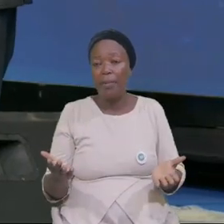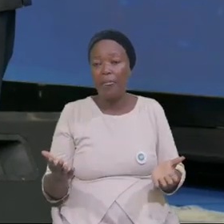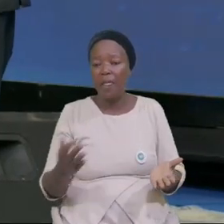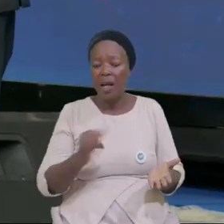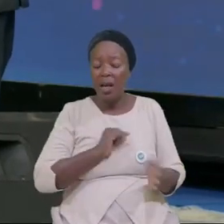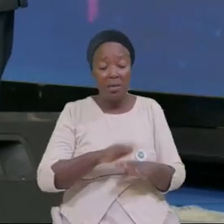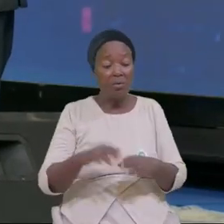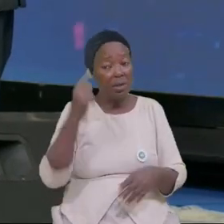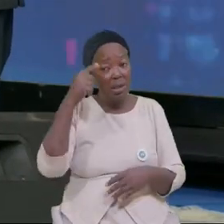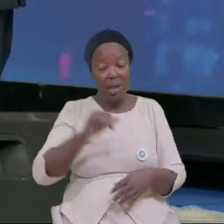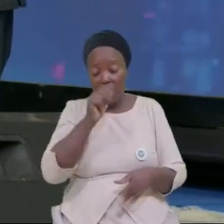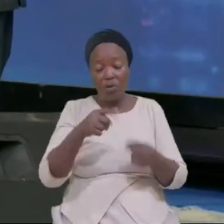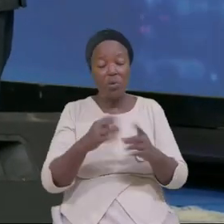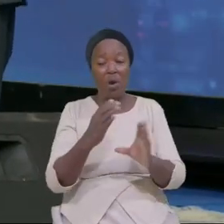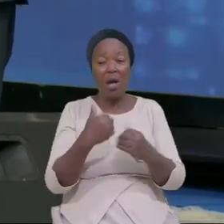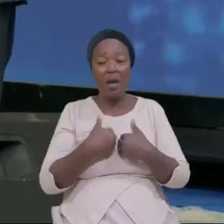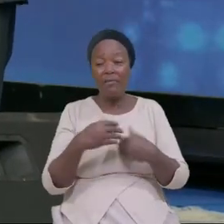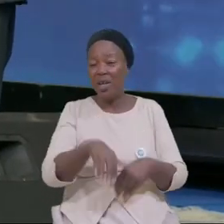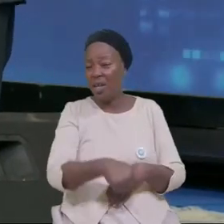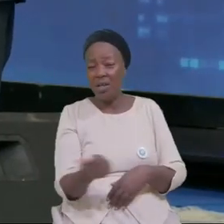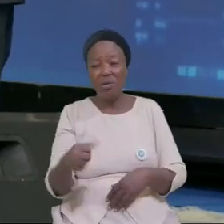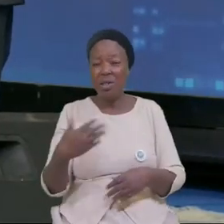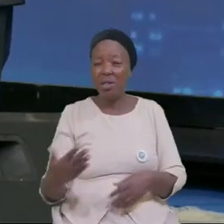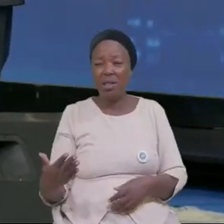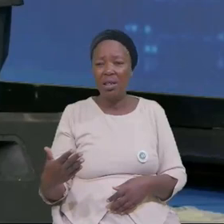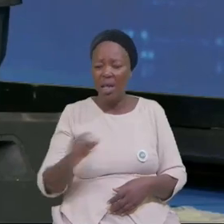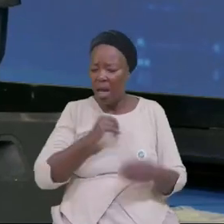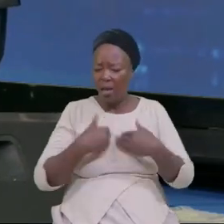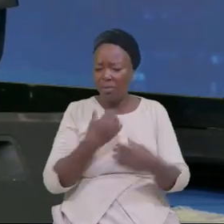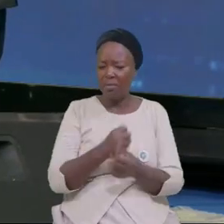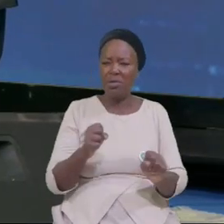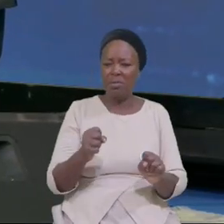Je ne pense pas que j'aurai autre chose. J'ai déjà le salut.